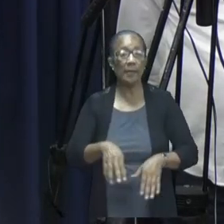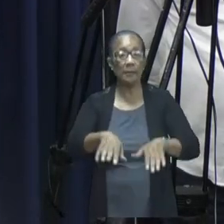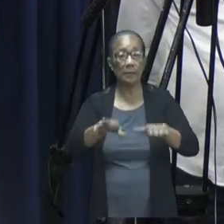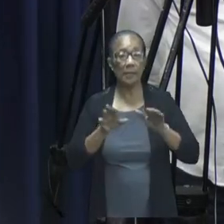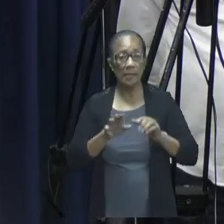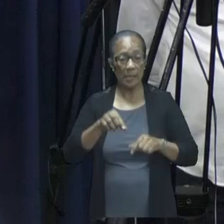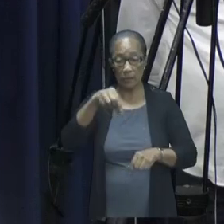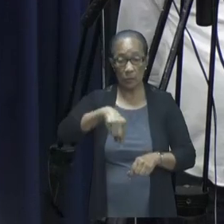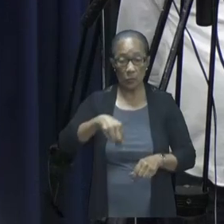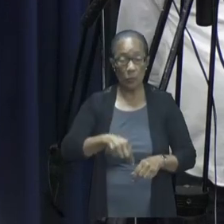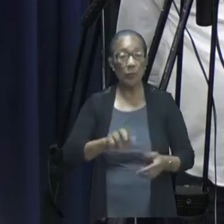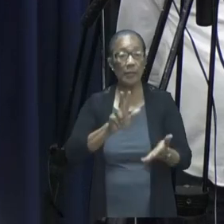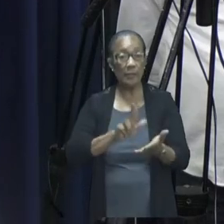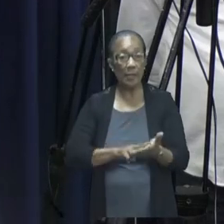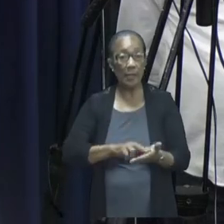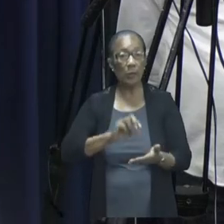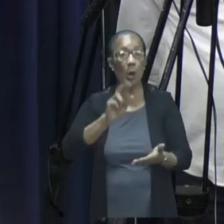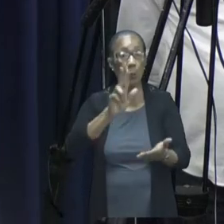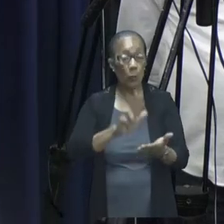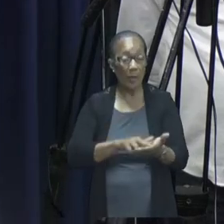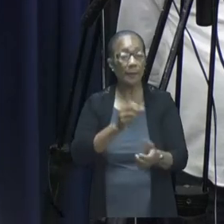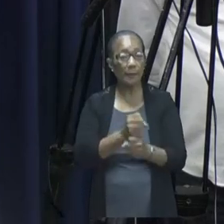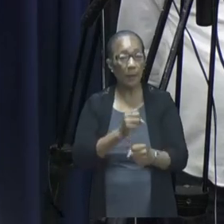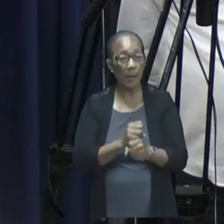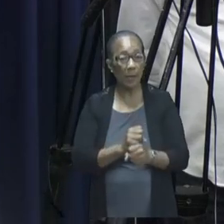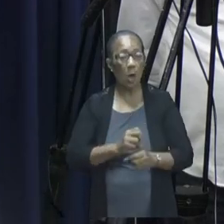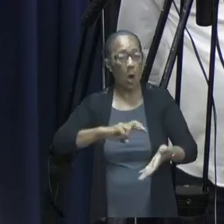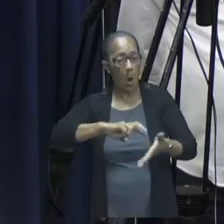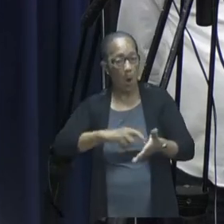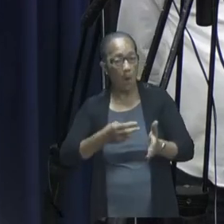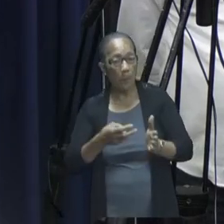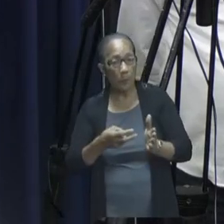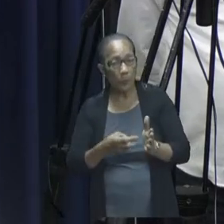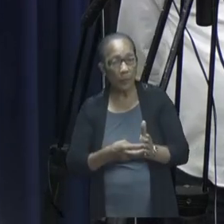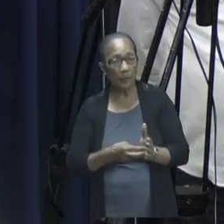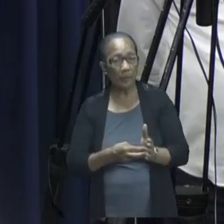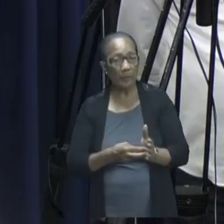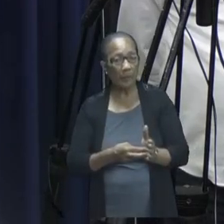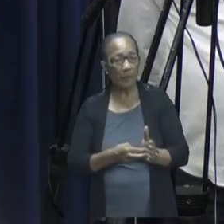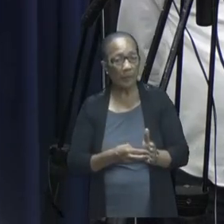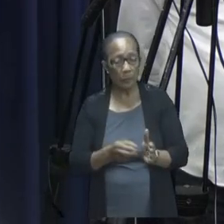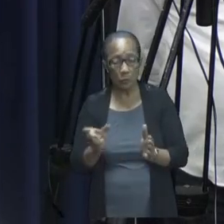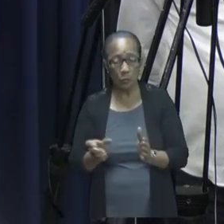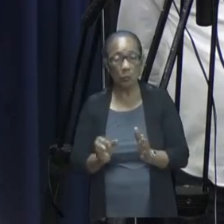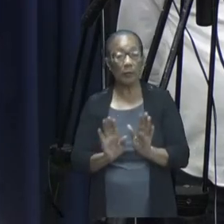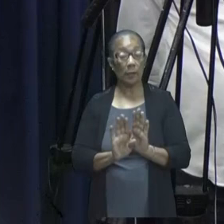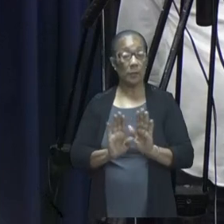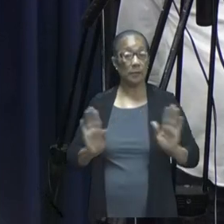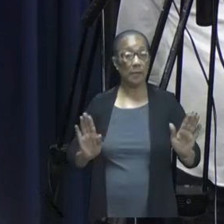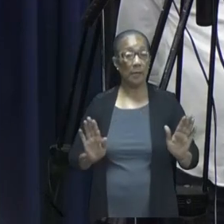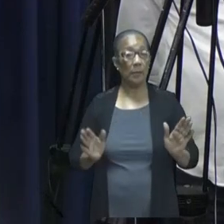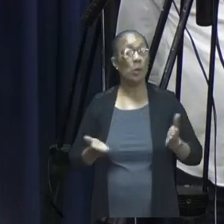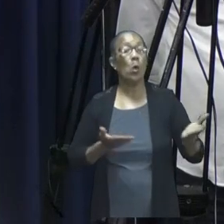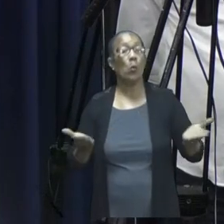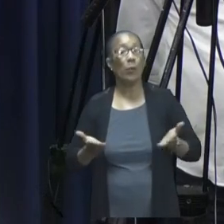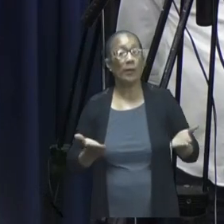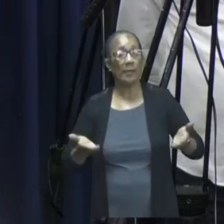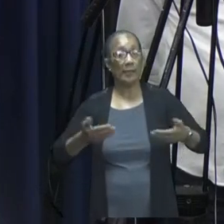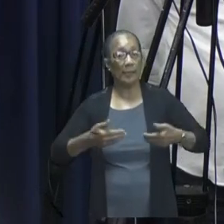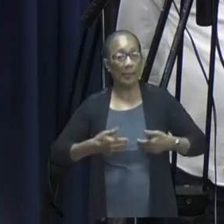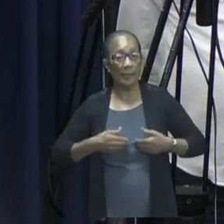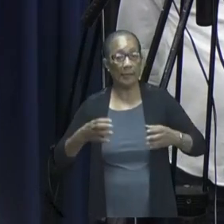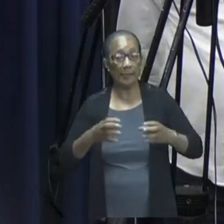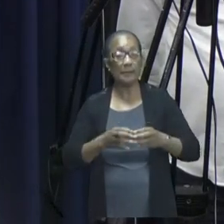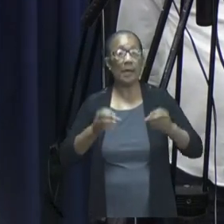tijd om niet aan uw wetten te maken op politieke ambtsdrager steeds te beschermen wanneer kreeg die samenleving ook een kans laatste